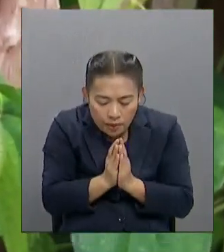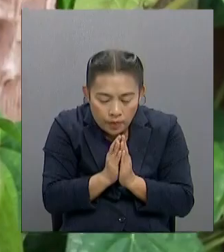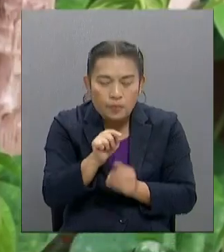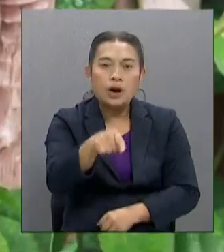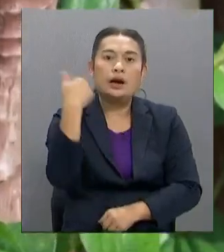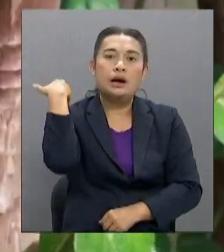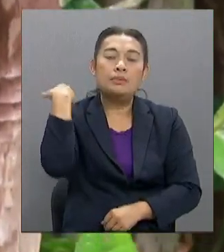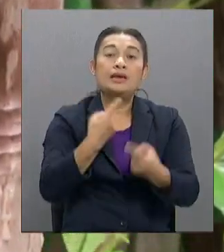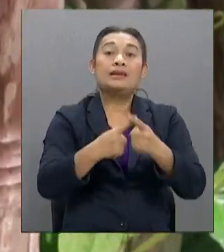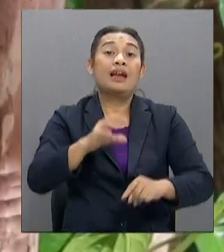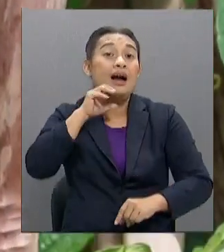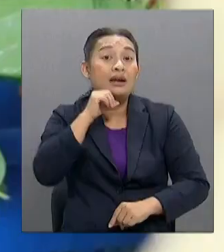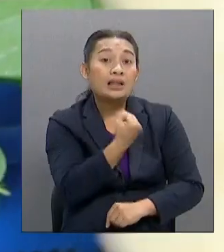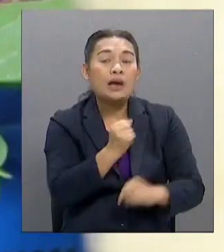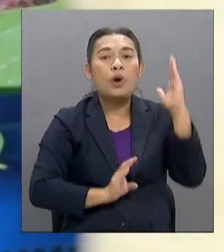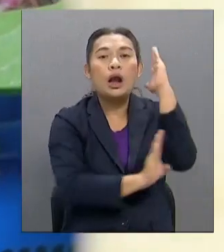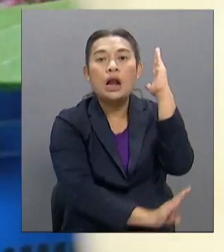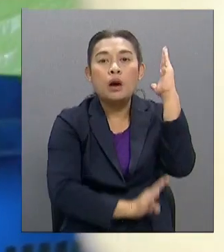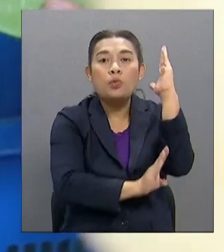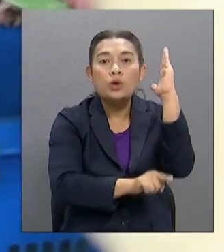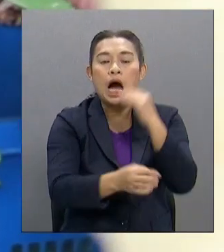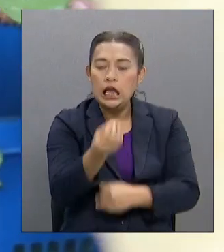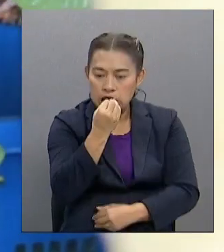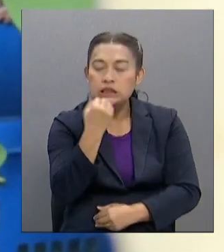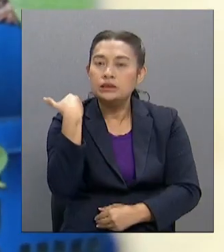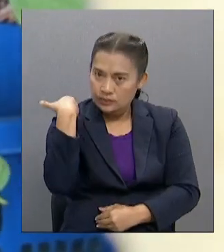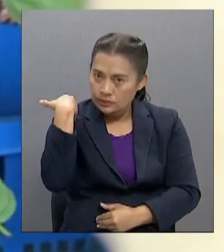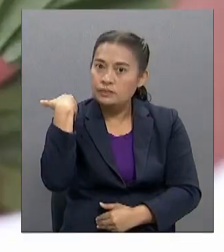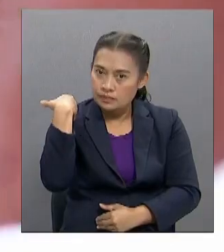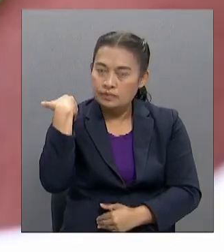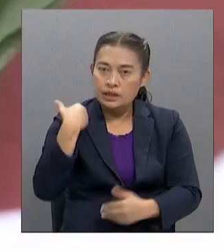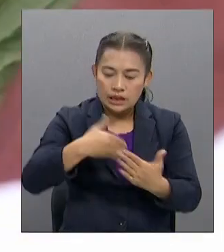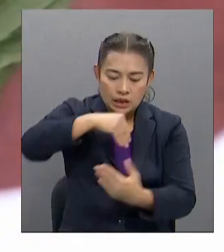อย่างไต้หวันและบรูไนยังนิยมกินหมากอีกทั้งยังเป็นธุรกิ